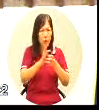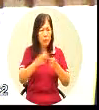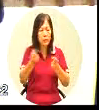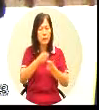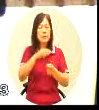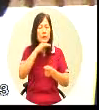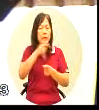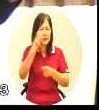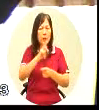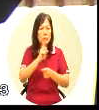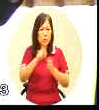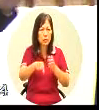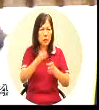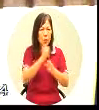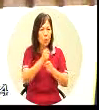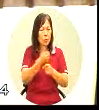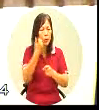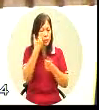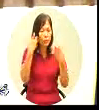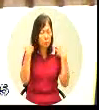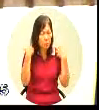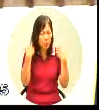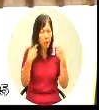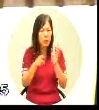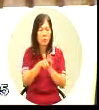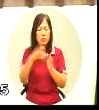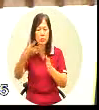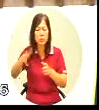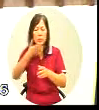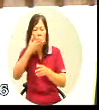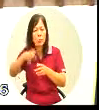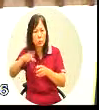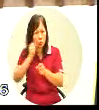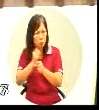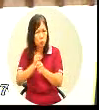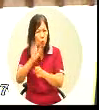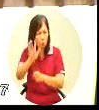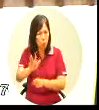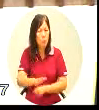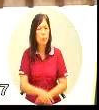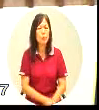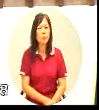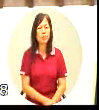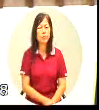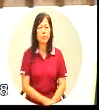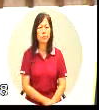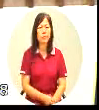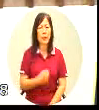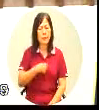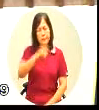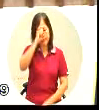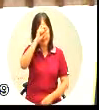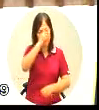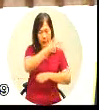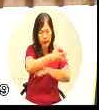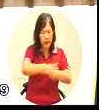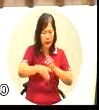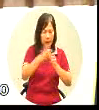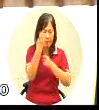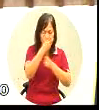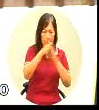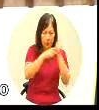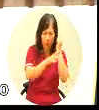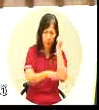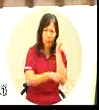题，其实这些工作是谁在做？却是水利局在做哈。所以我希望海岸管理法通过以